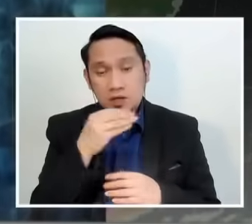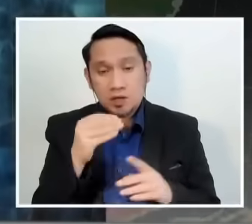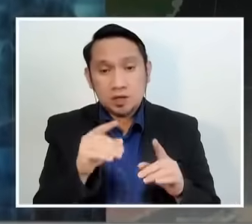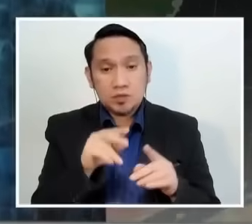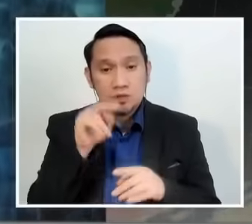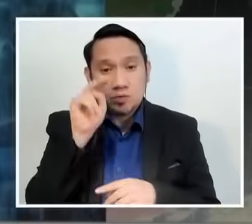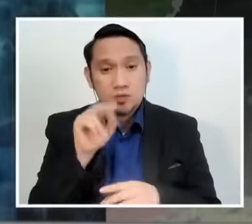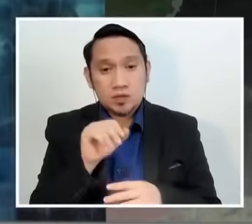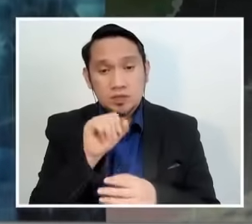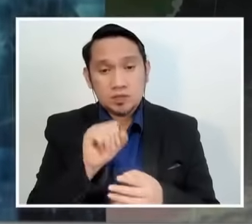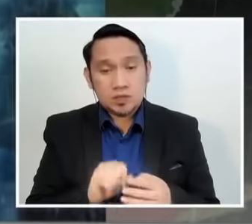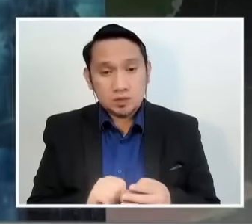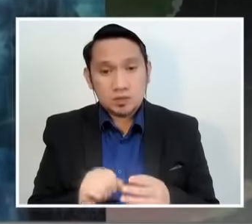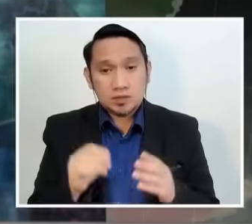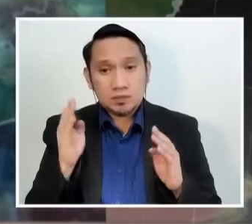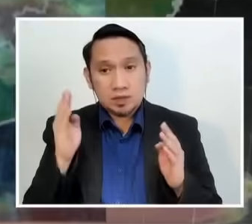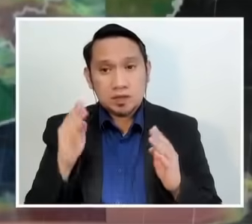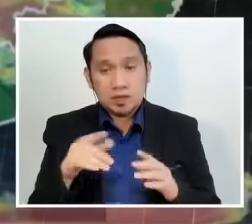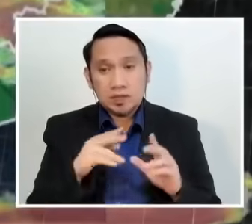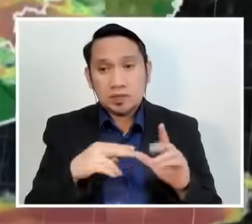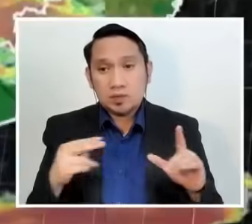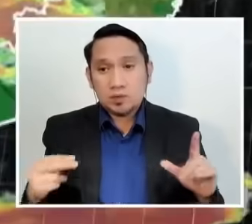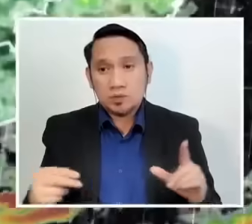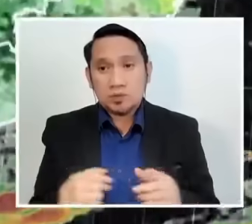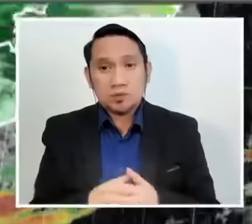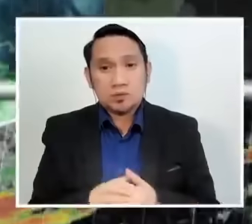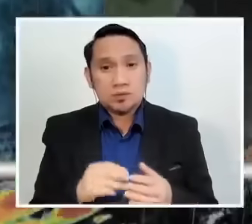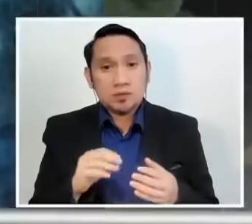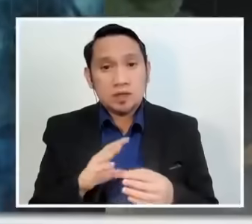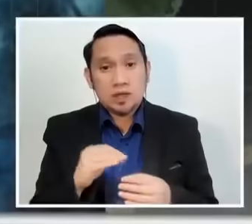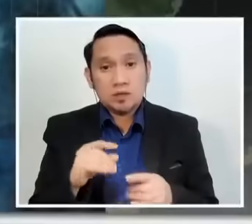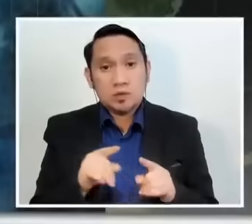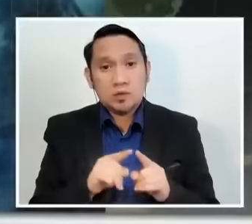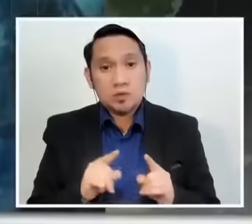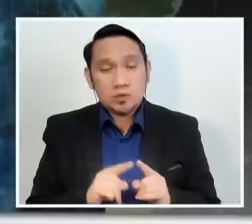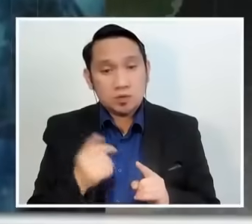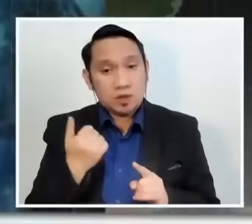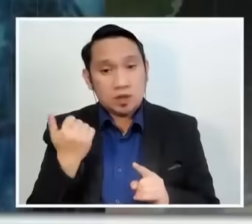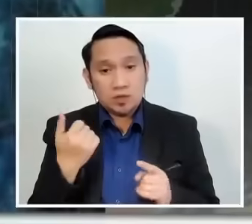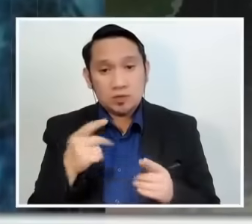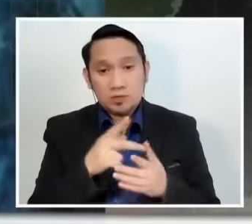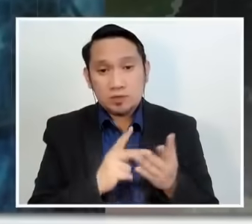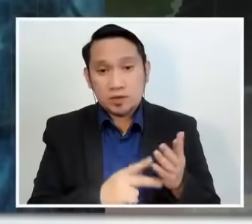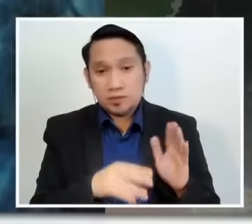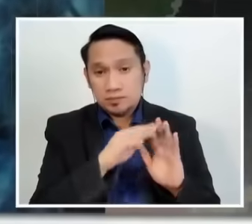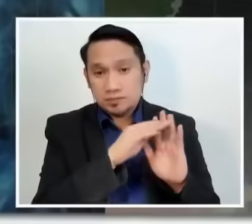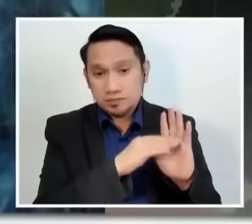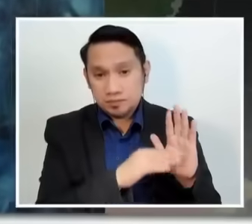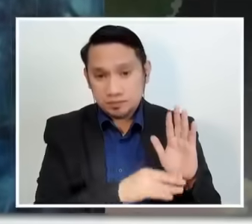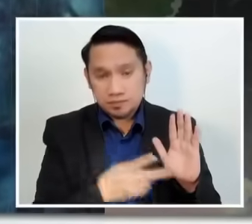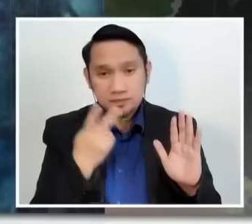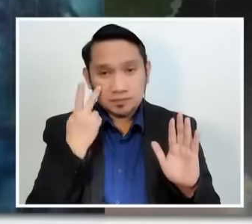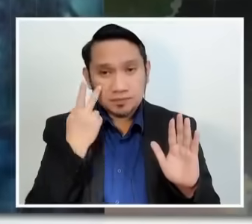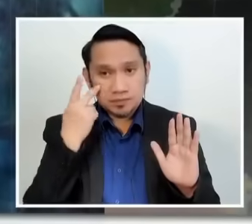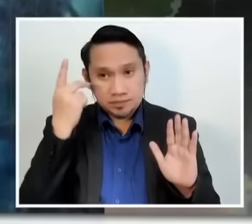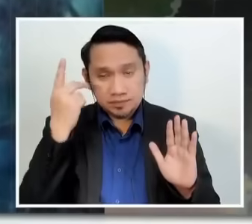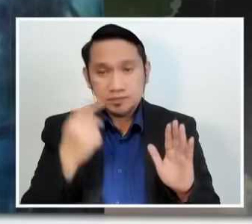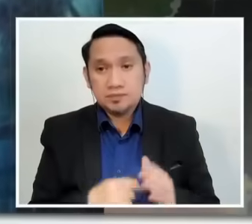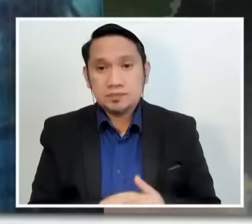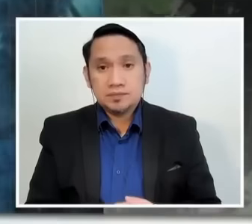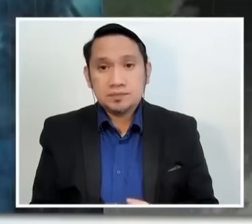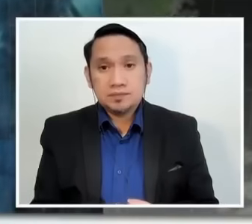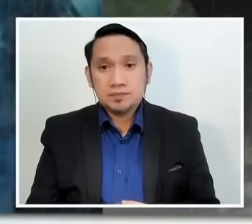ng Benguet at ng La Union. Signal number 1 naman sa ibang bahagi pa ng La Union at Benguet, maging sa Pangasinan, Nueva